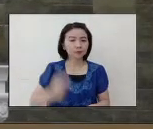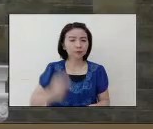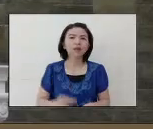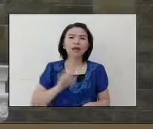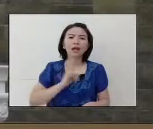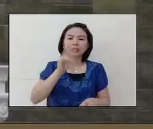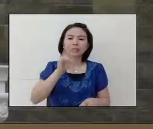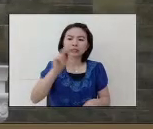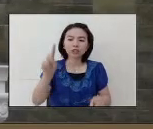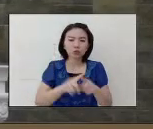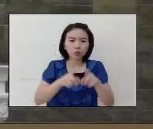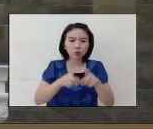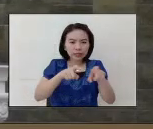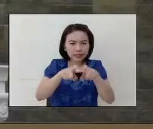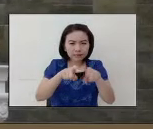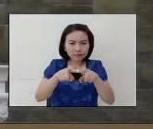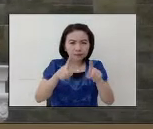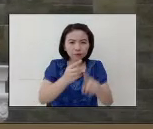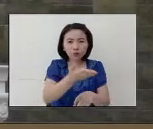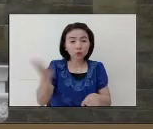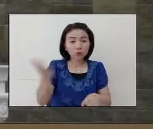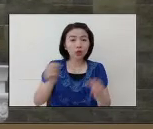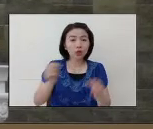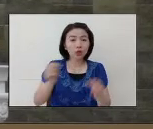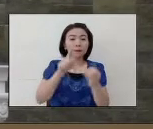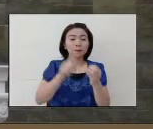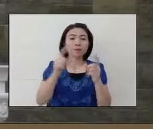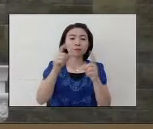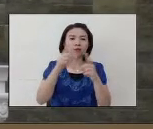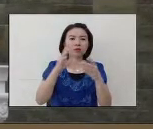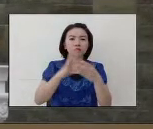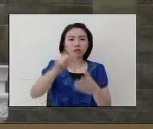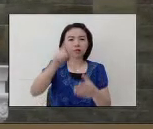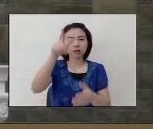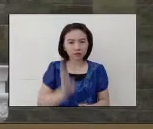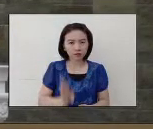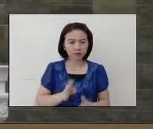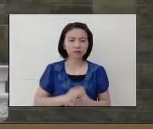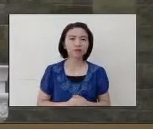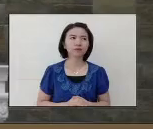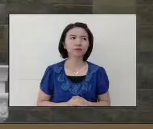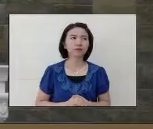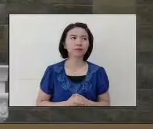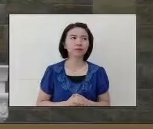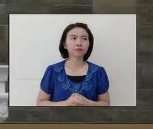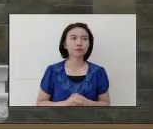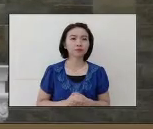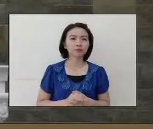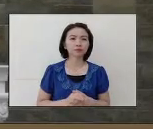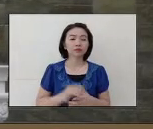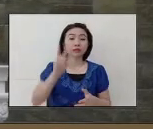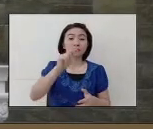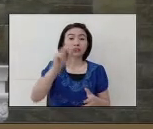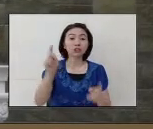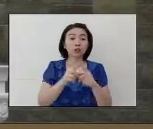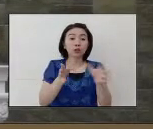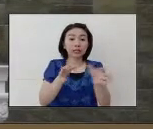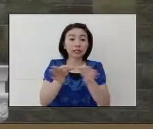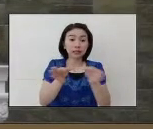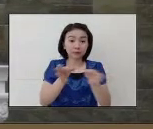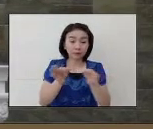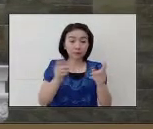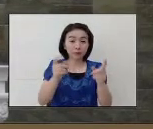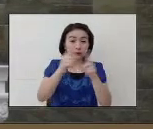at ipaliwanag sa inyo. Okay? Yan ho ang trabaho ko. Now, ang tungkulin niyo naman po mga kapatid